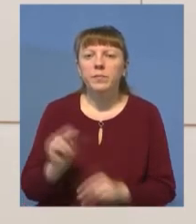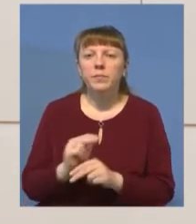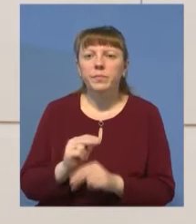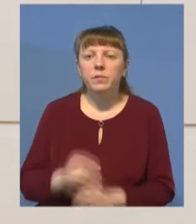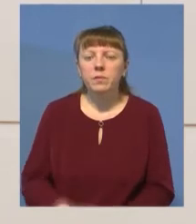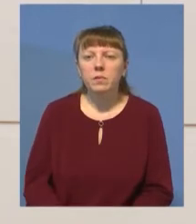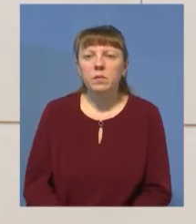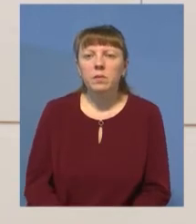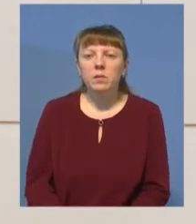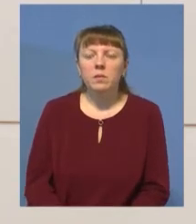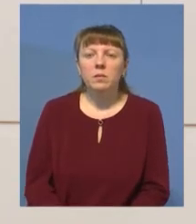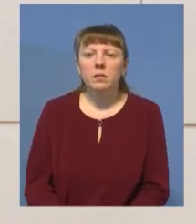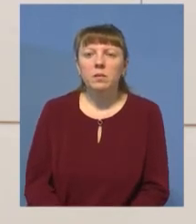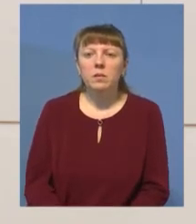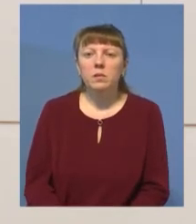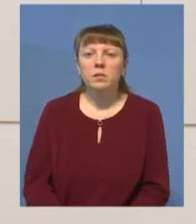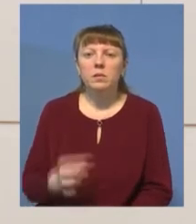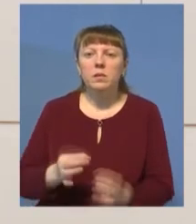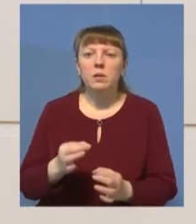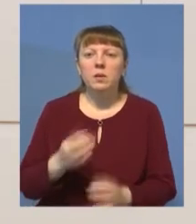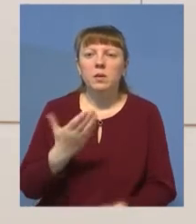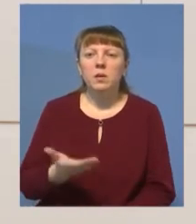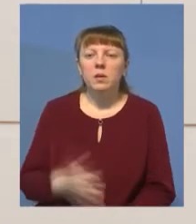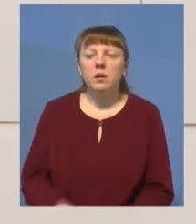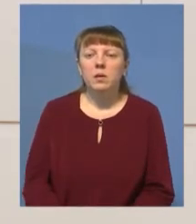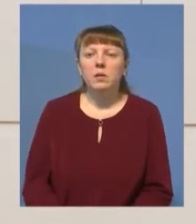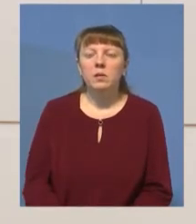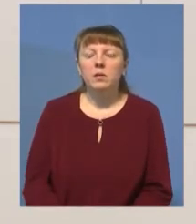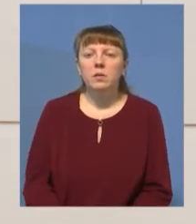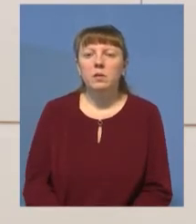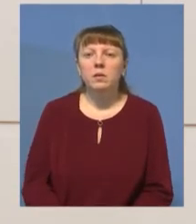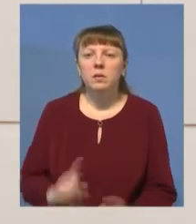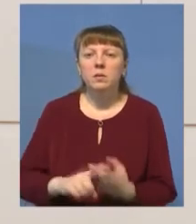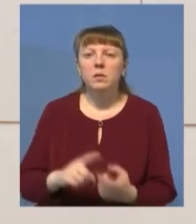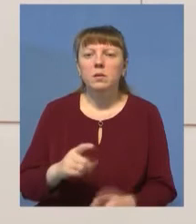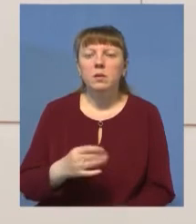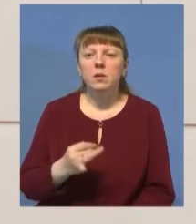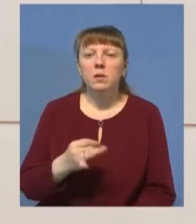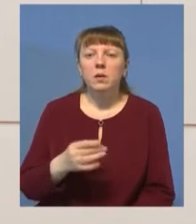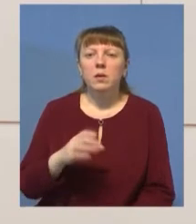ремонту. И уже в ходе судебного заседания было вот это вот просмотрено видеосвязь, что